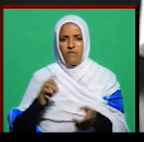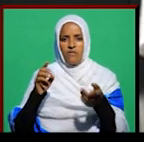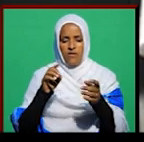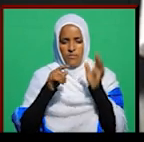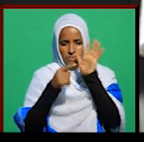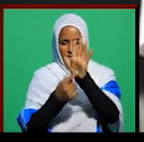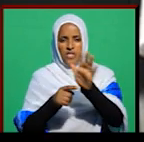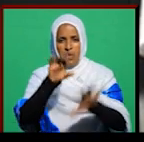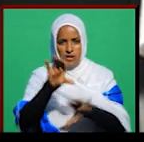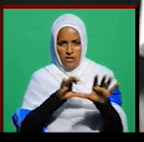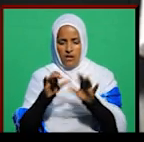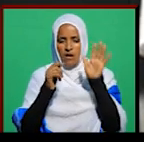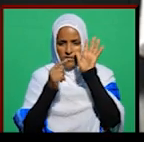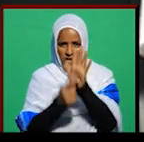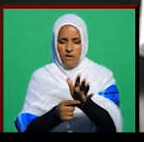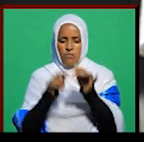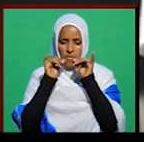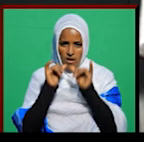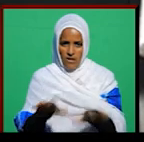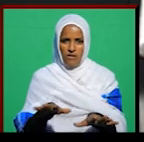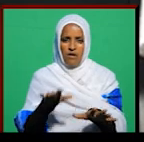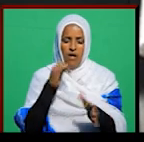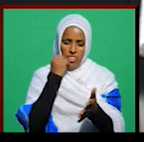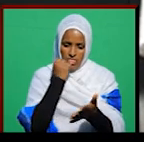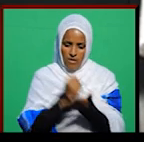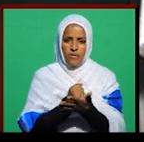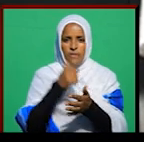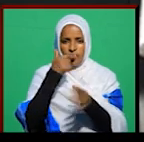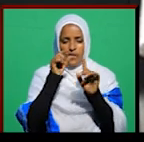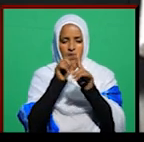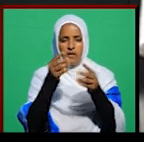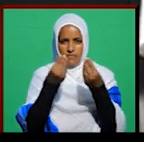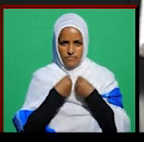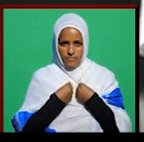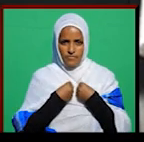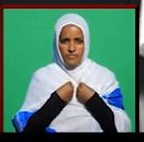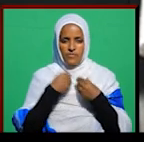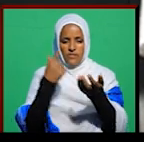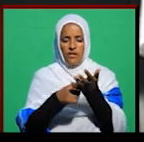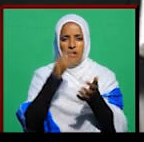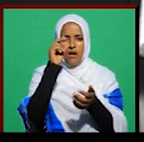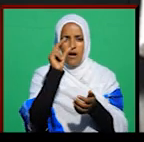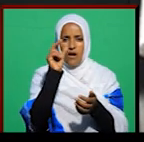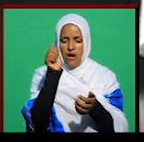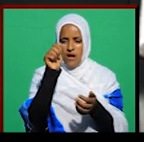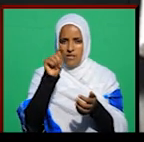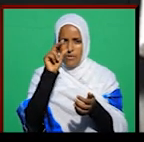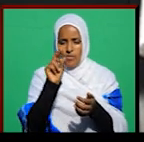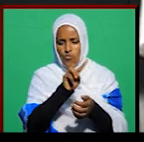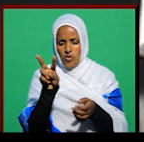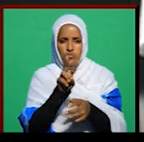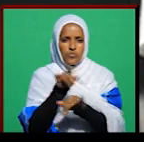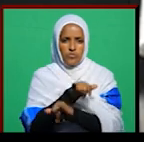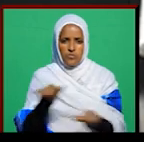አመሳቀለ፣ ምልክት አደረገ፣ አመላከተ፣ ባረከ፣ አተመ የሚል ቃል ይሰጣል። አተበም ይላል። አተበም